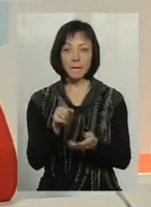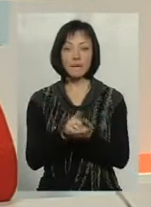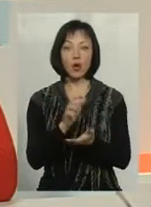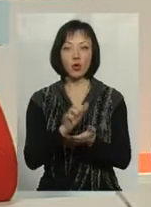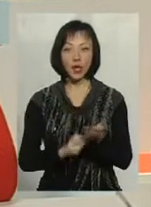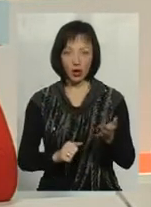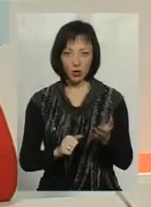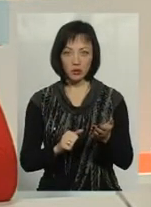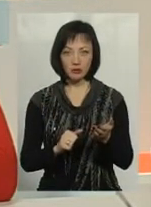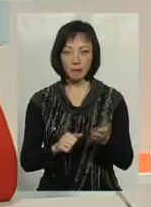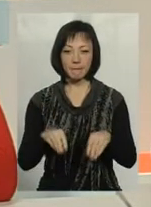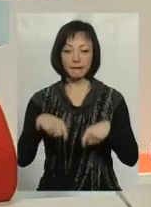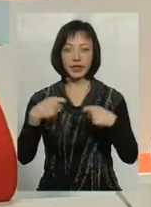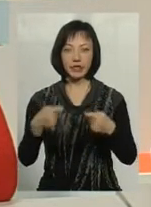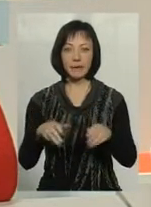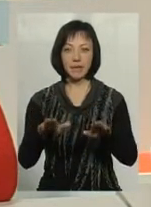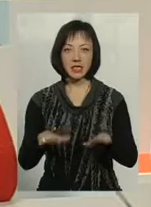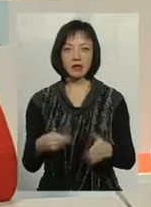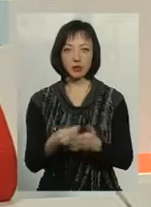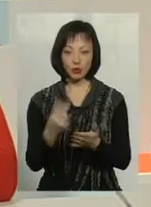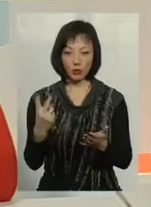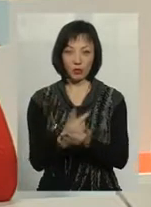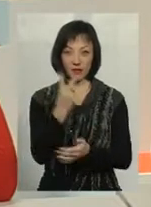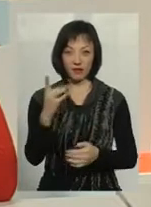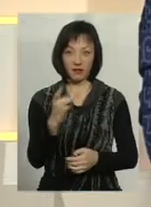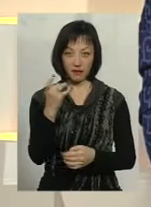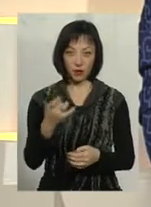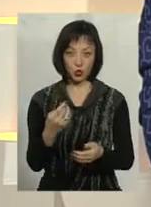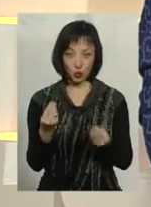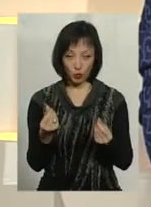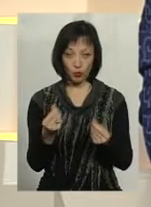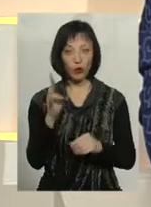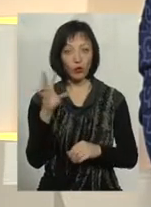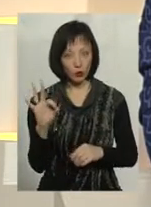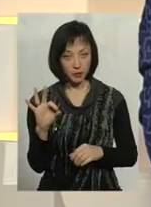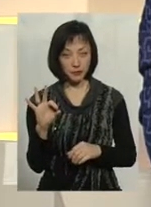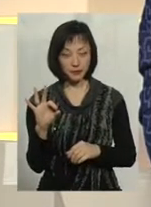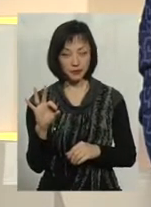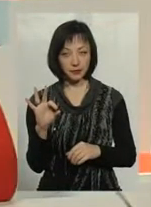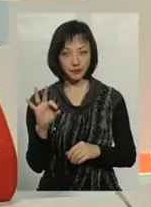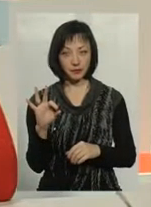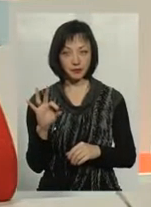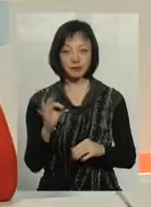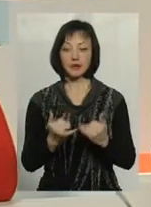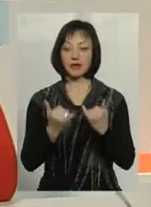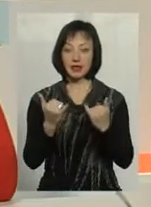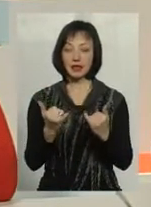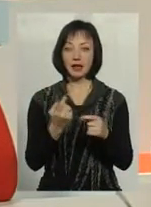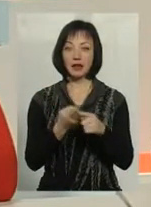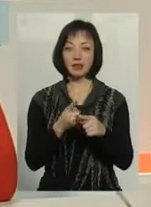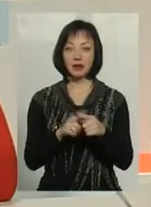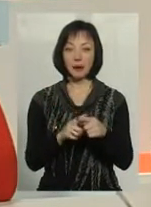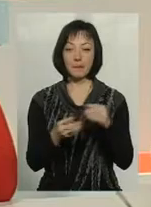власне, вони ж і наповнюють бюджет. Так, вони наповнюють бюджет сьогодні. По останнім даним, тим більше, після